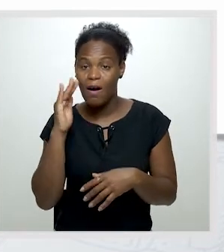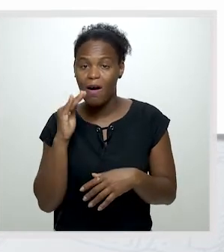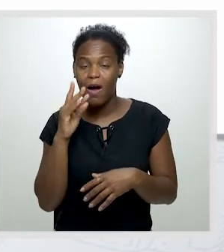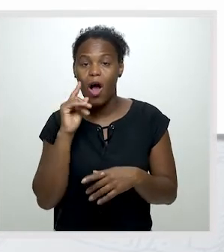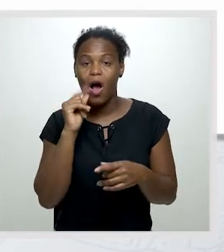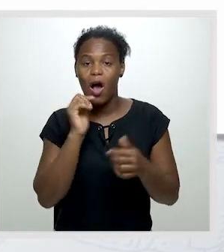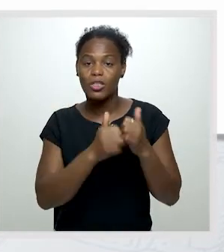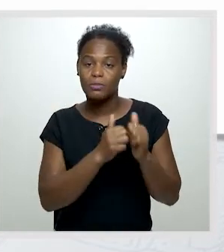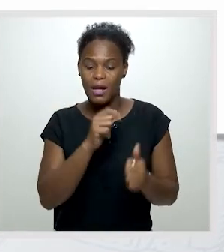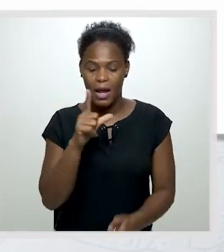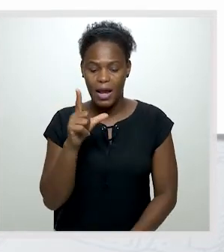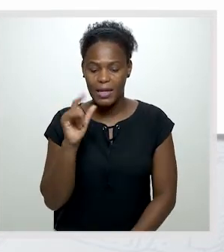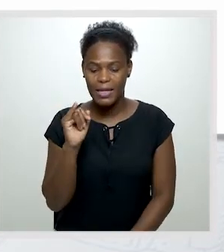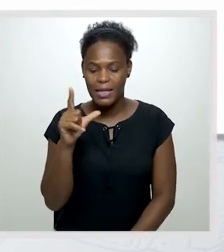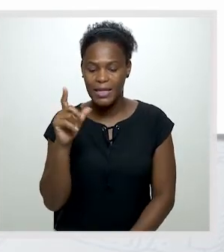Liliane Thuram.